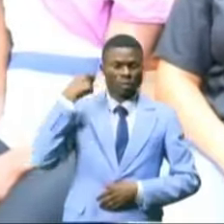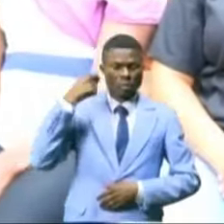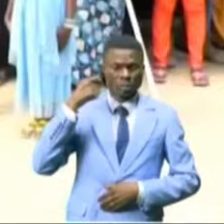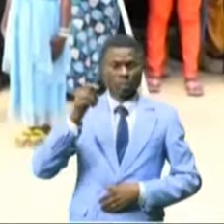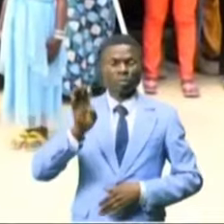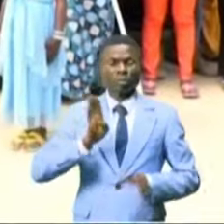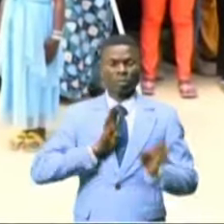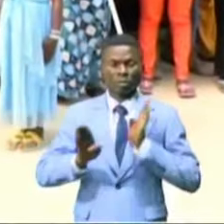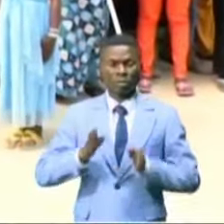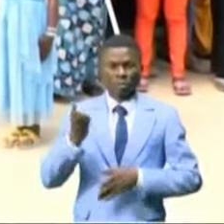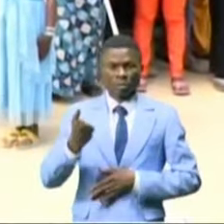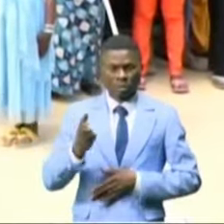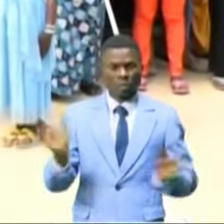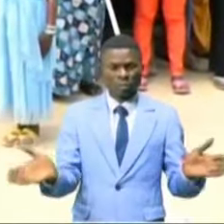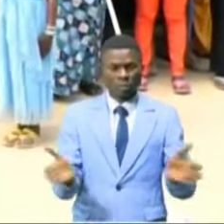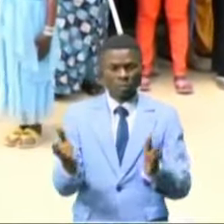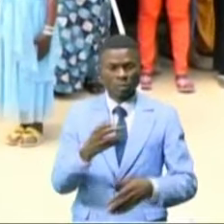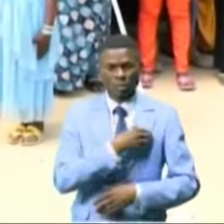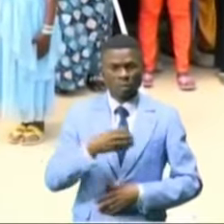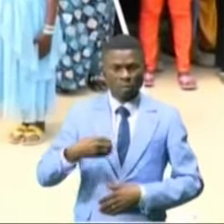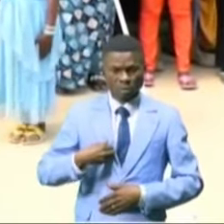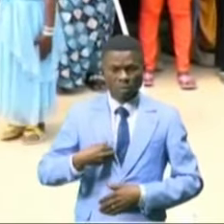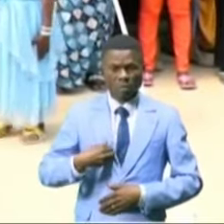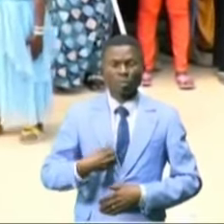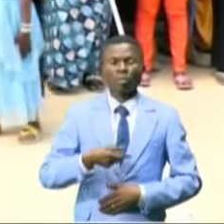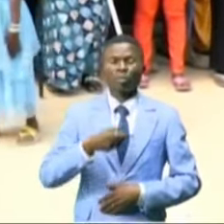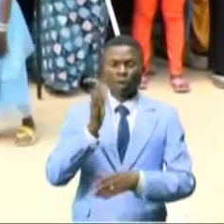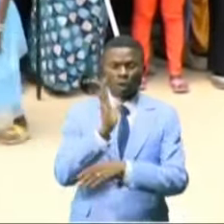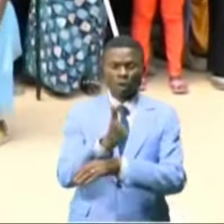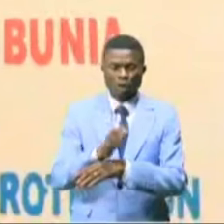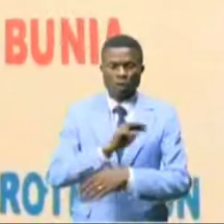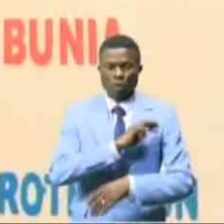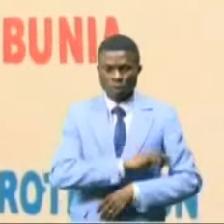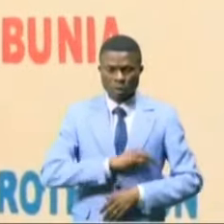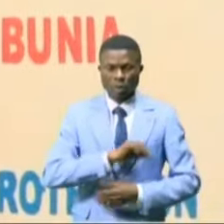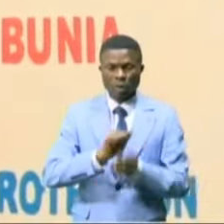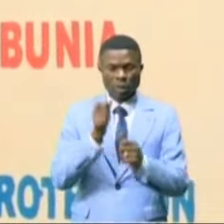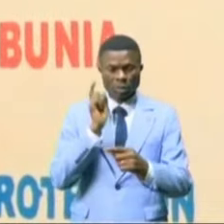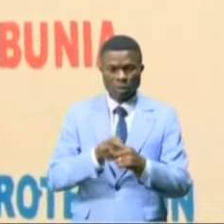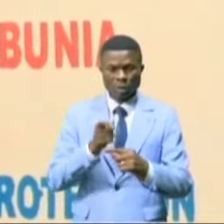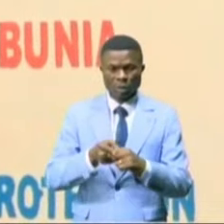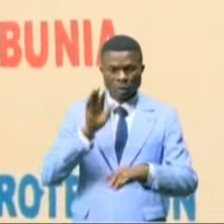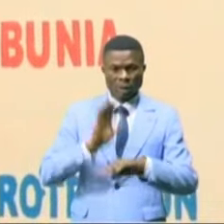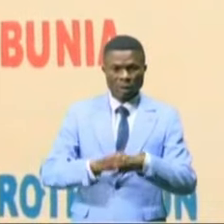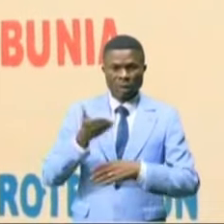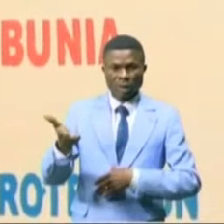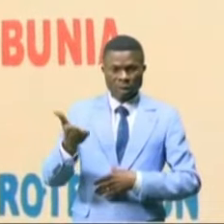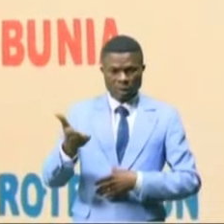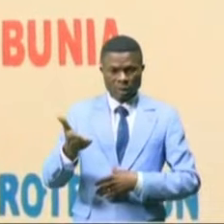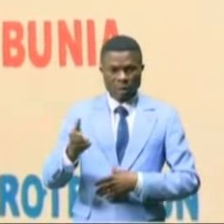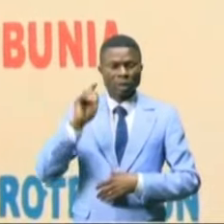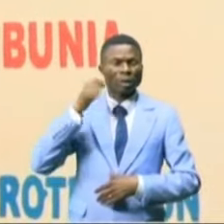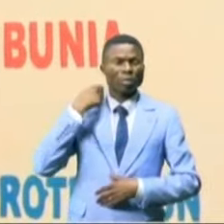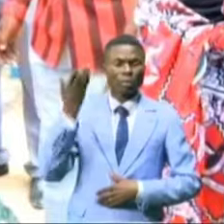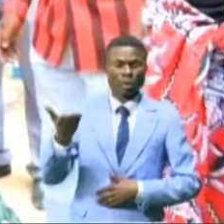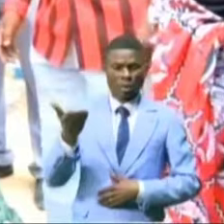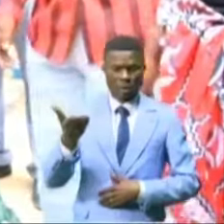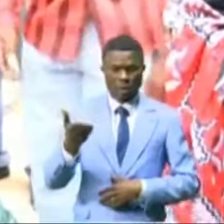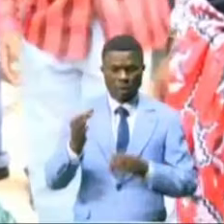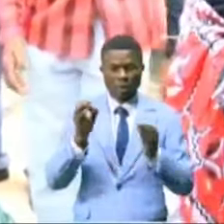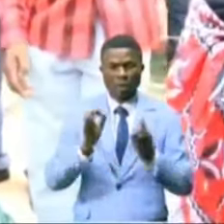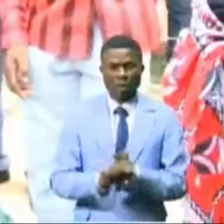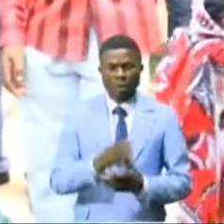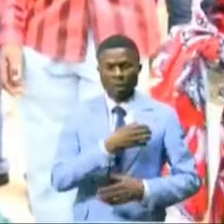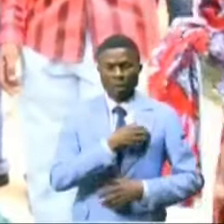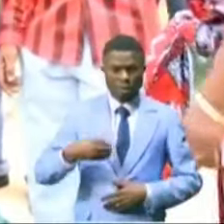Bounia. Question de les réconforter et rehausser leur morale face aux difficultés auxquelles elles font face dans cette prison. Pâte à la main,